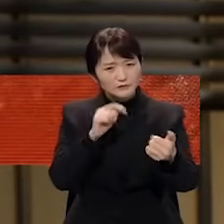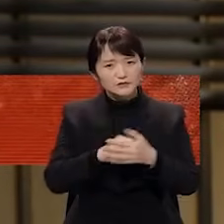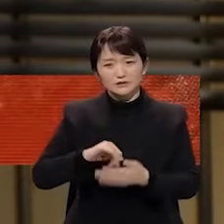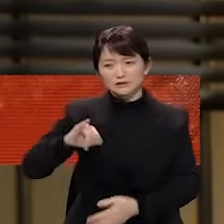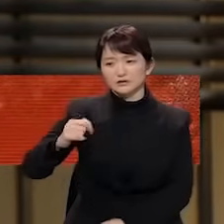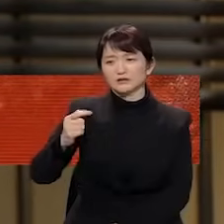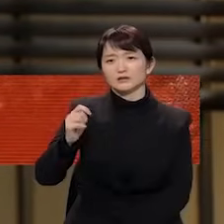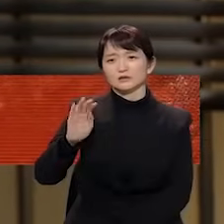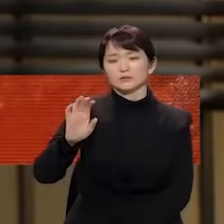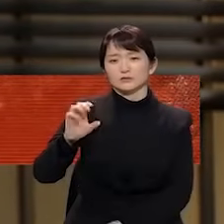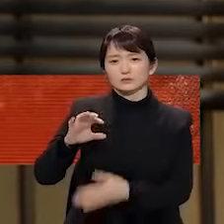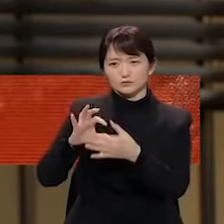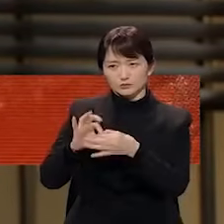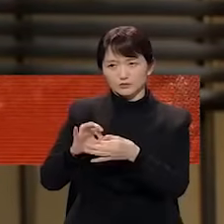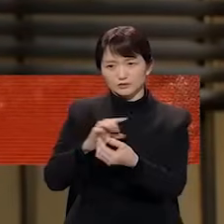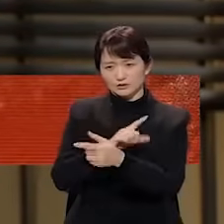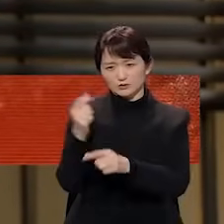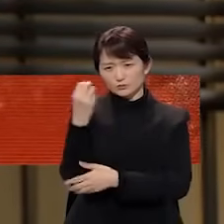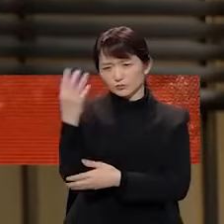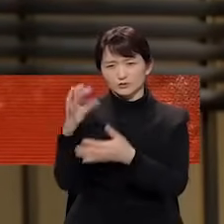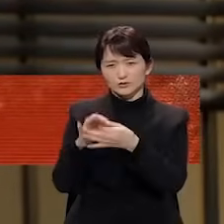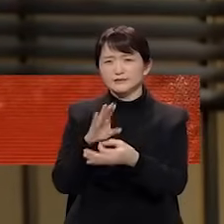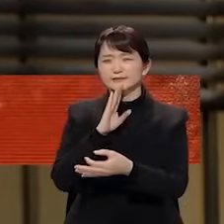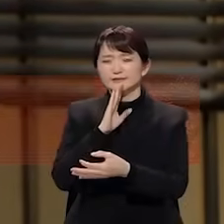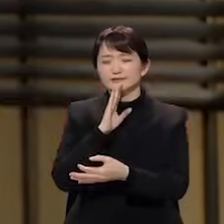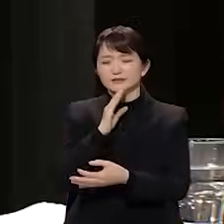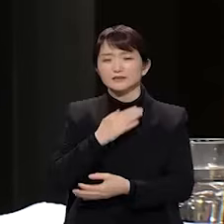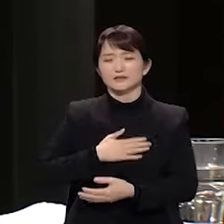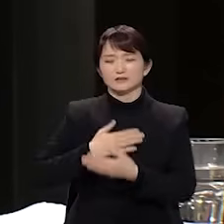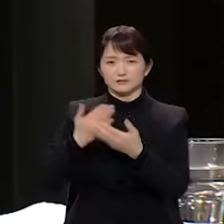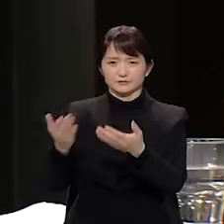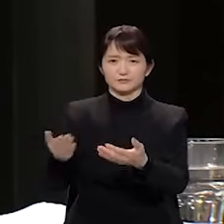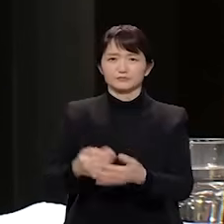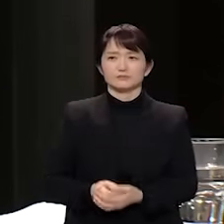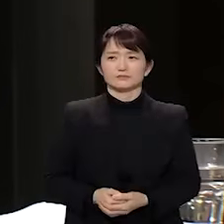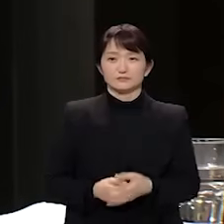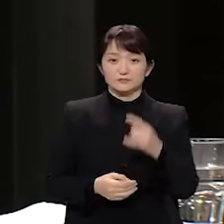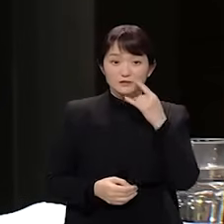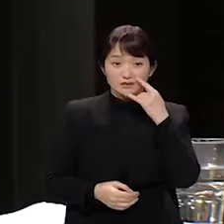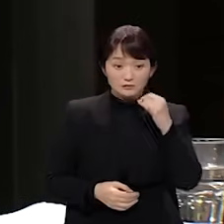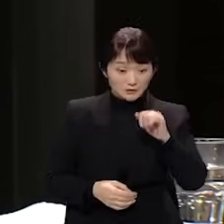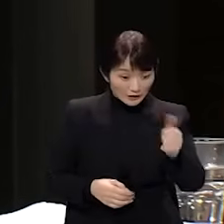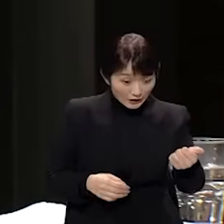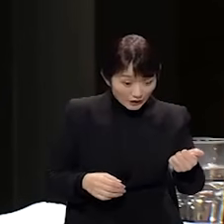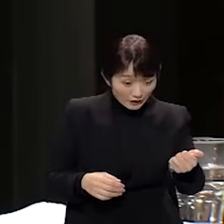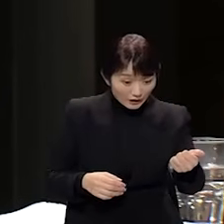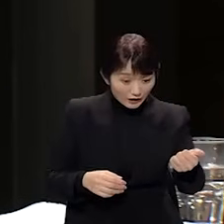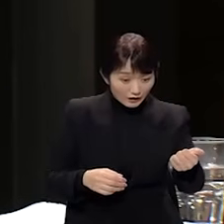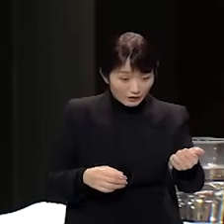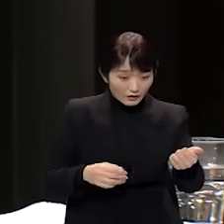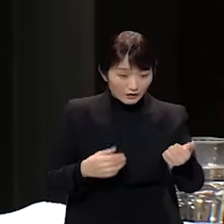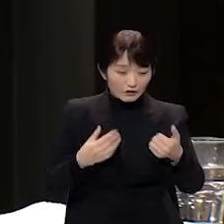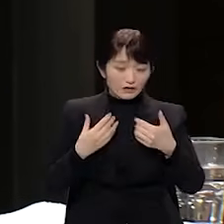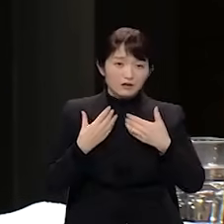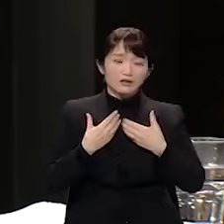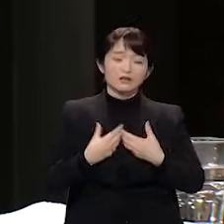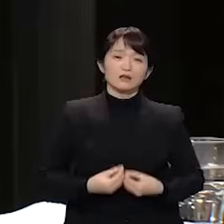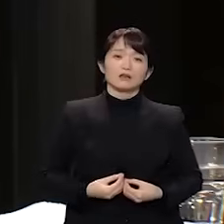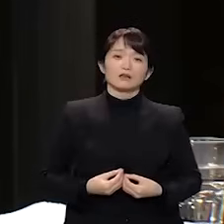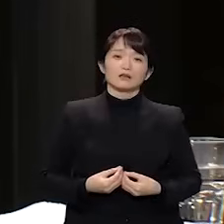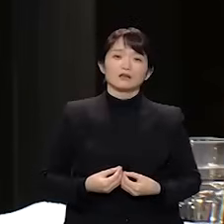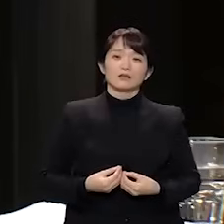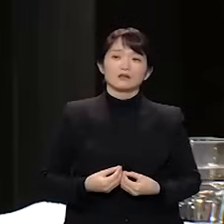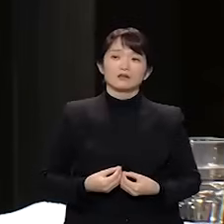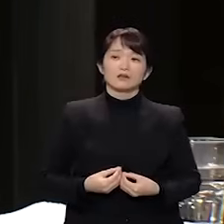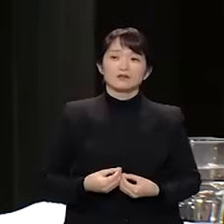언론을 찾아서 사실을 전하기 시작했던 거죠 어머니를 갑자기 잃은 것도 허망한 언론사들을